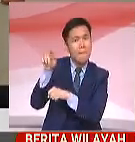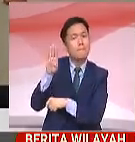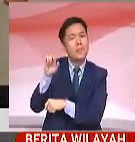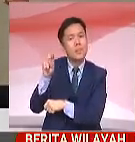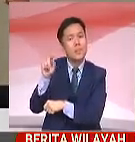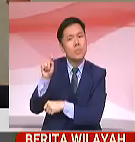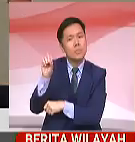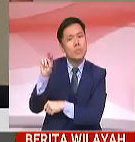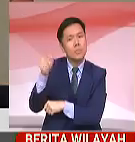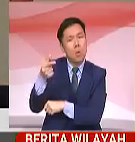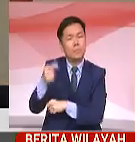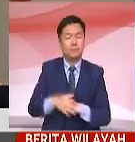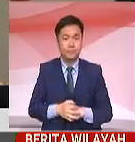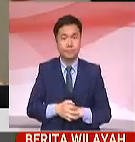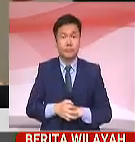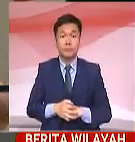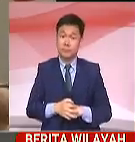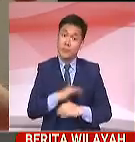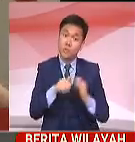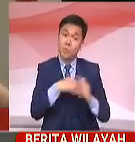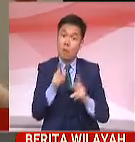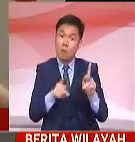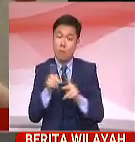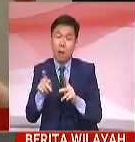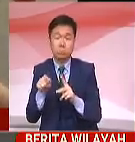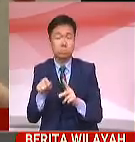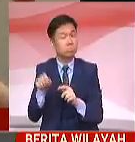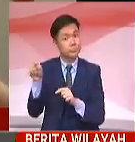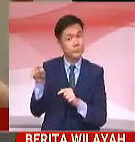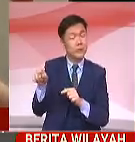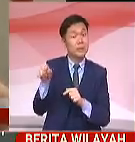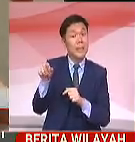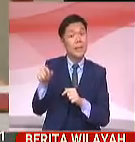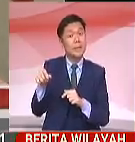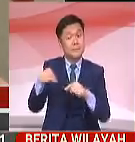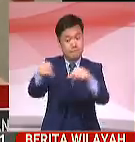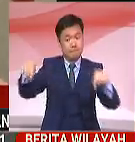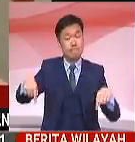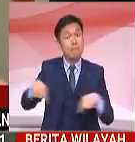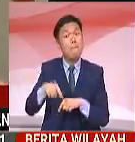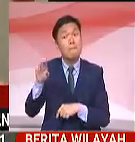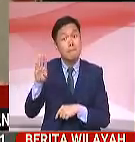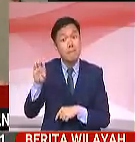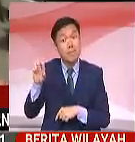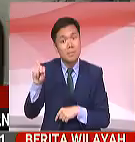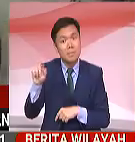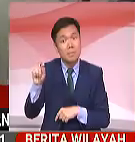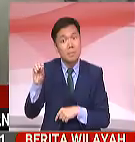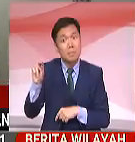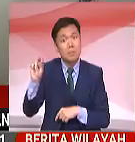semua yang berada di dalam kawasan pentadbiran IB di Bentong ni mematuhi SOP yang telah